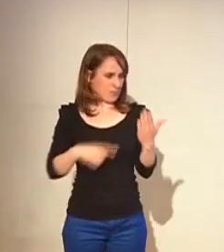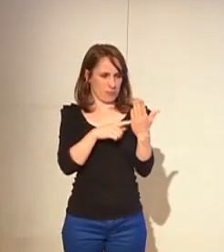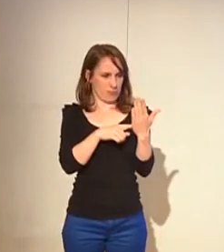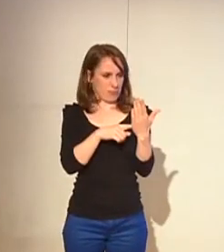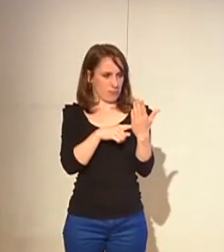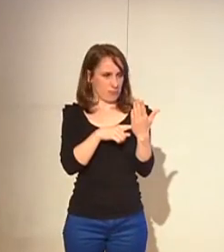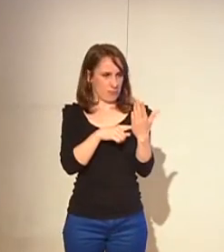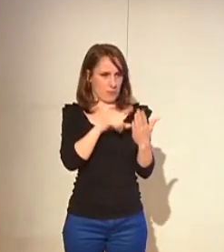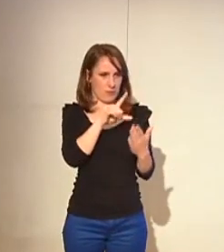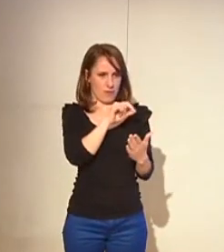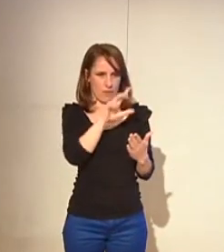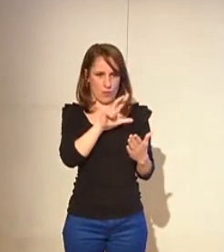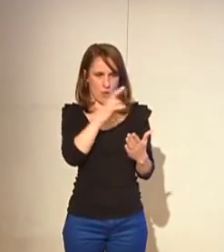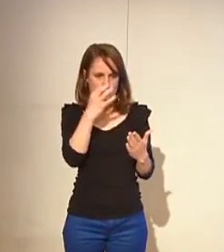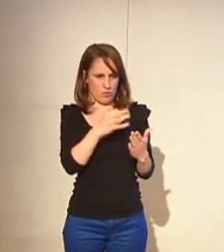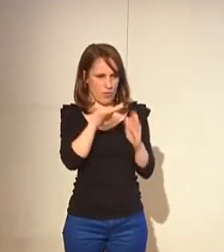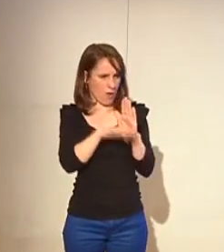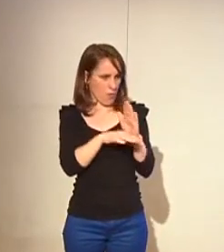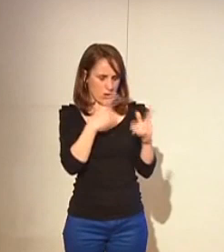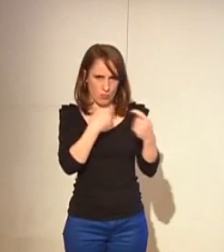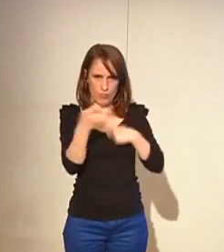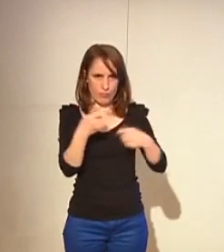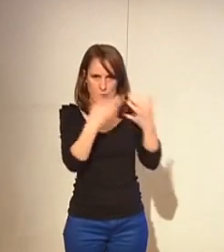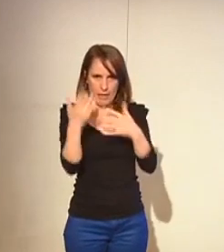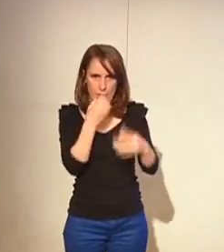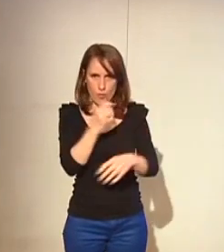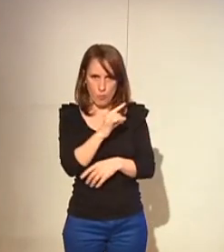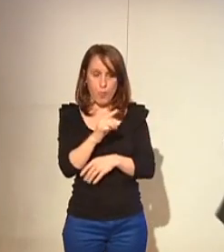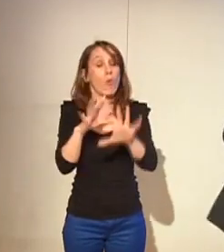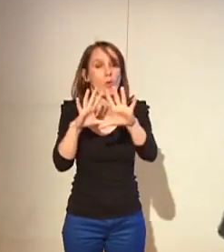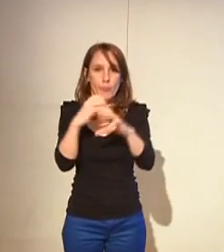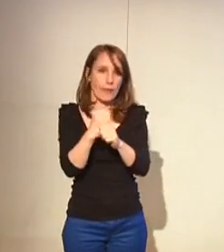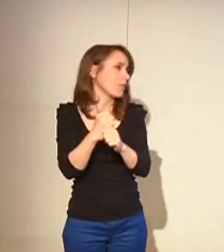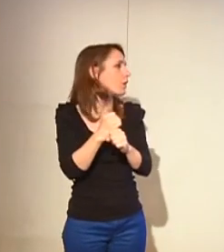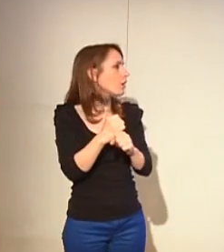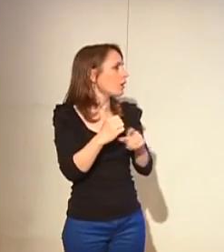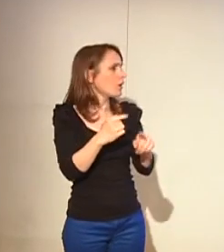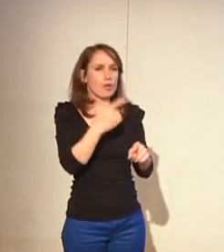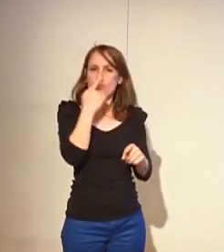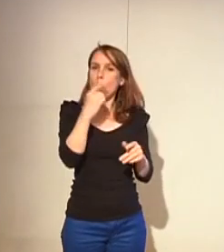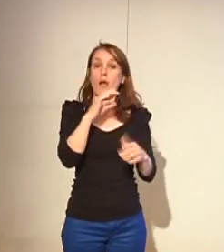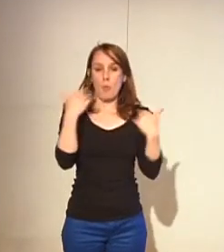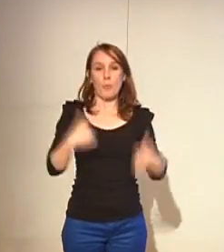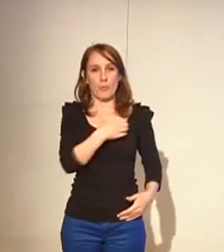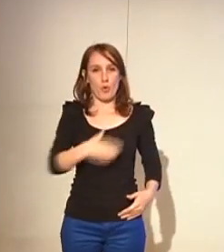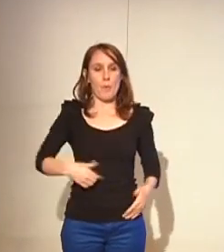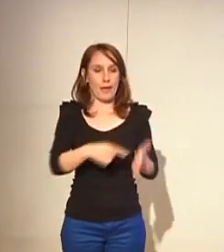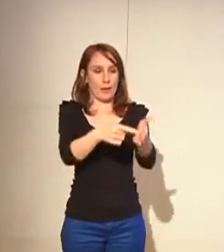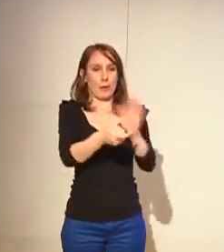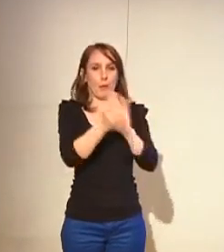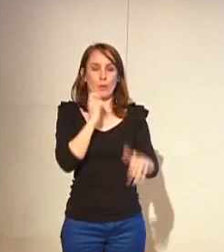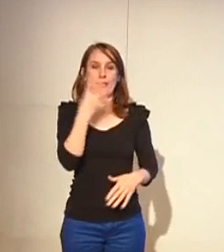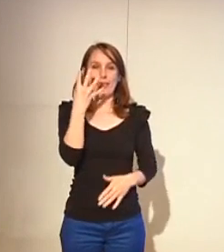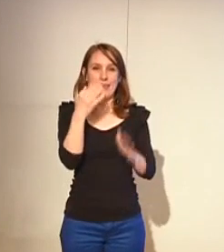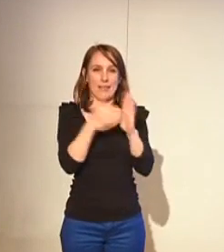% de moins de 5005 ça fait pas 4009 mais bon bref à mon avis il un petit souci sur le chiffre du maire il me semblait que c'était aux alentours des 4100 € et non des 4009 comme